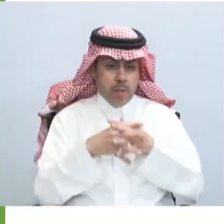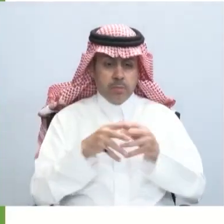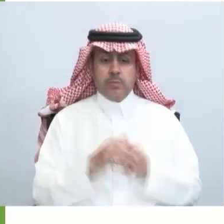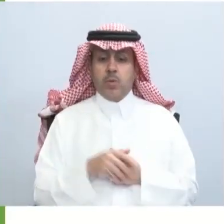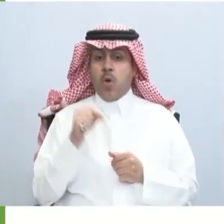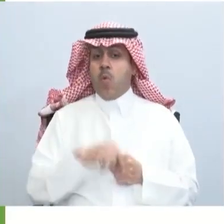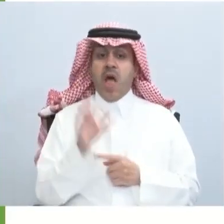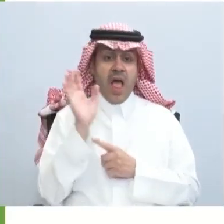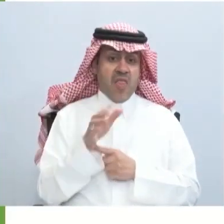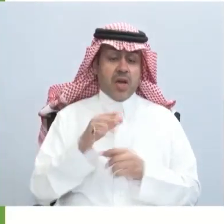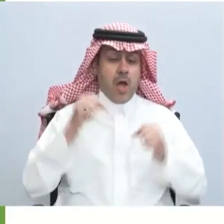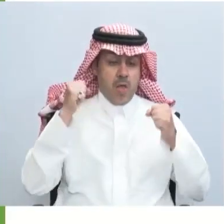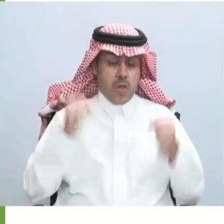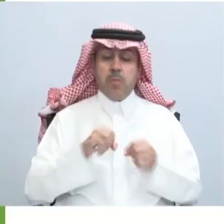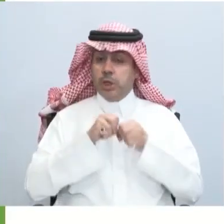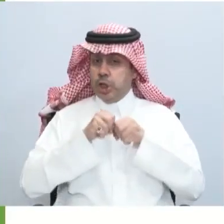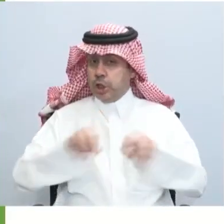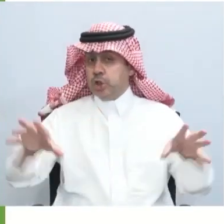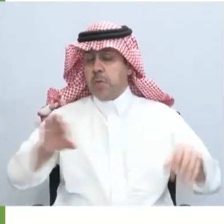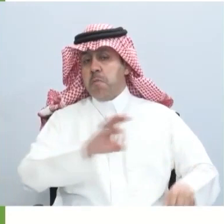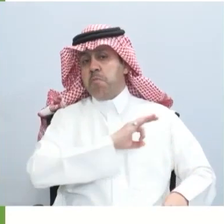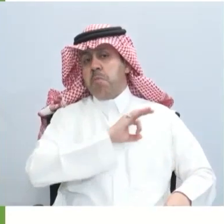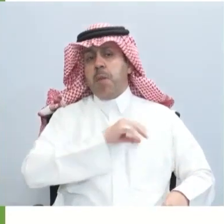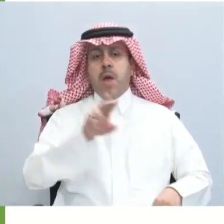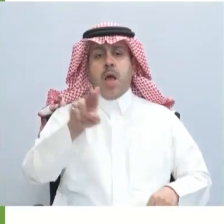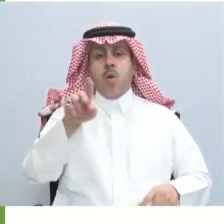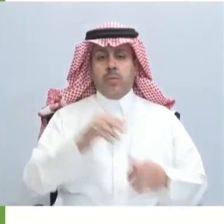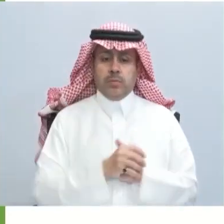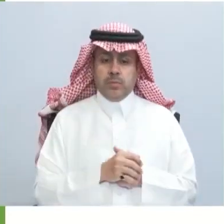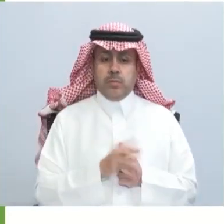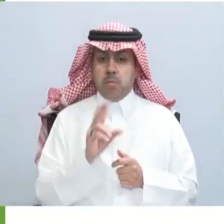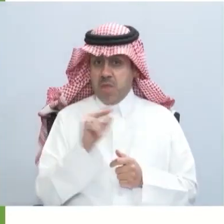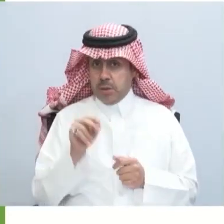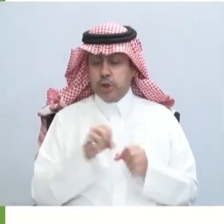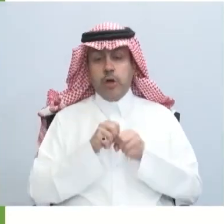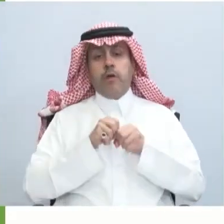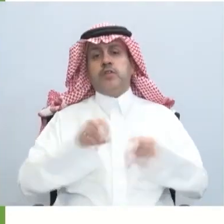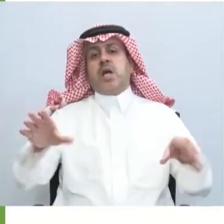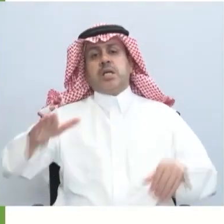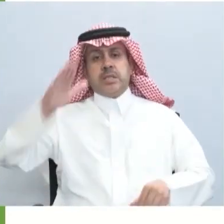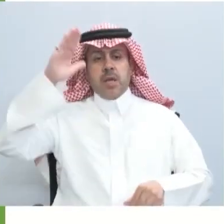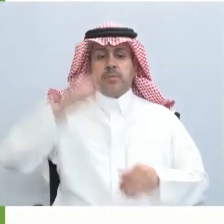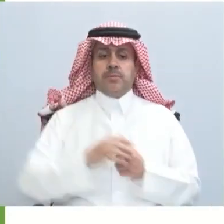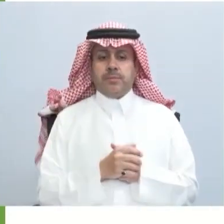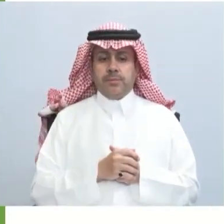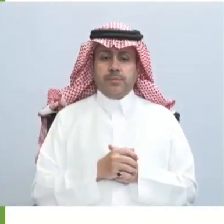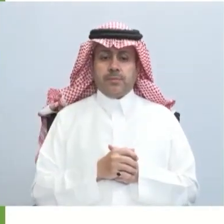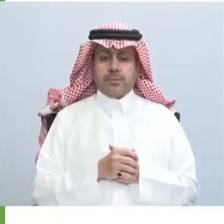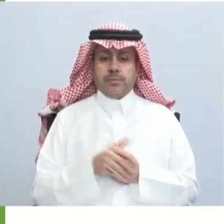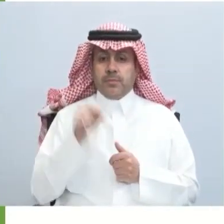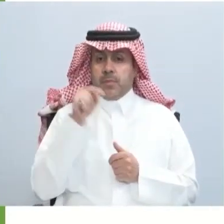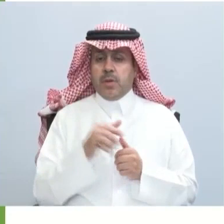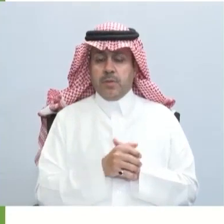اثر عظيم في نشر المحبه والاخاء ومن ذلك افشاء السلام اذا هذا